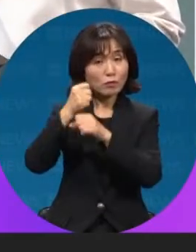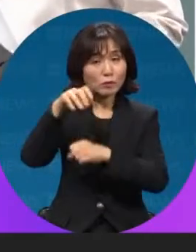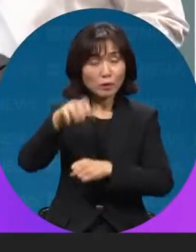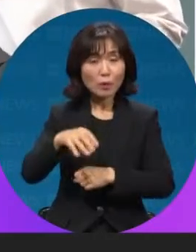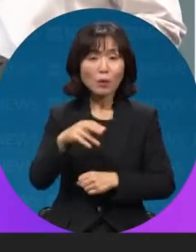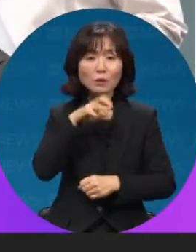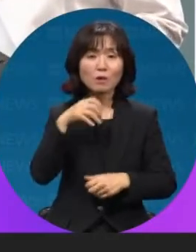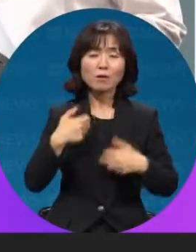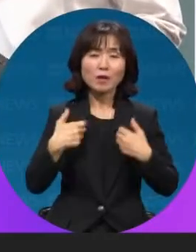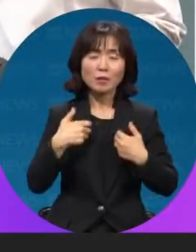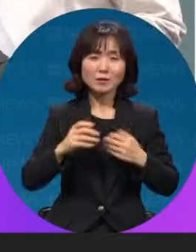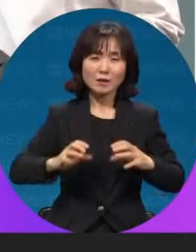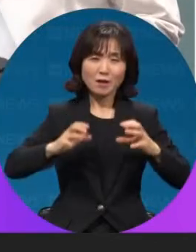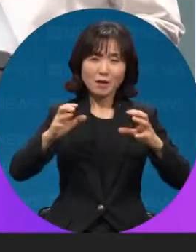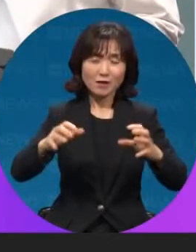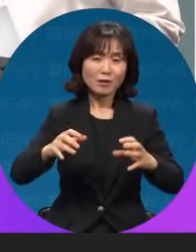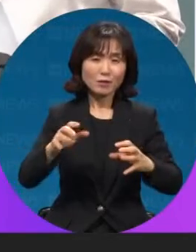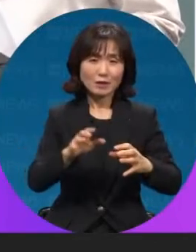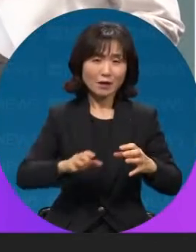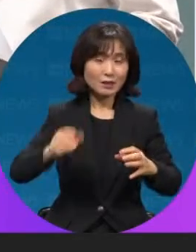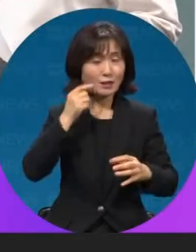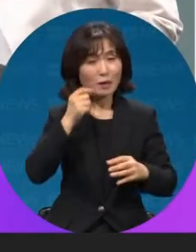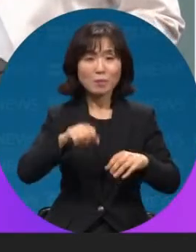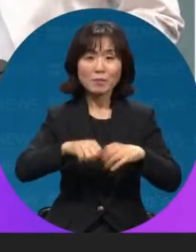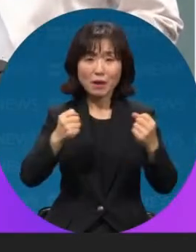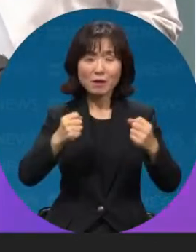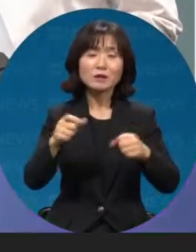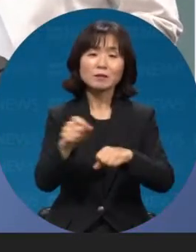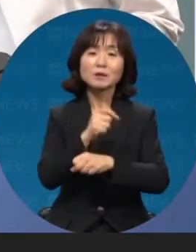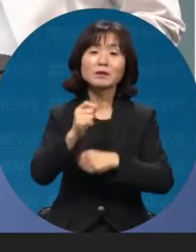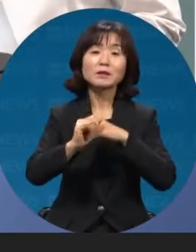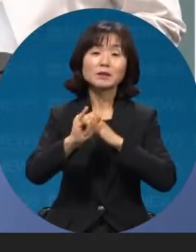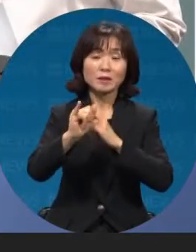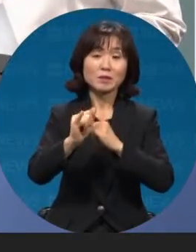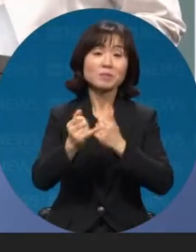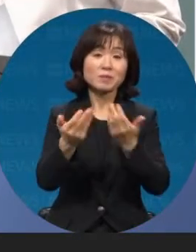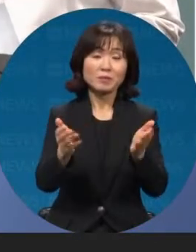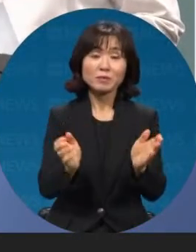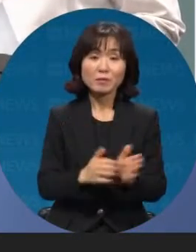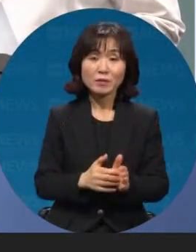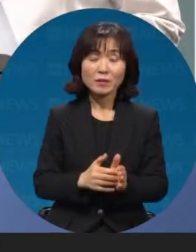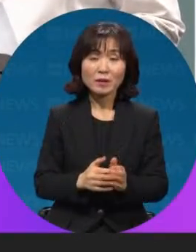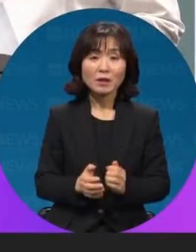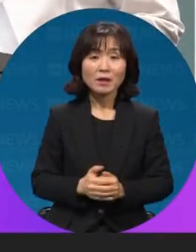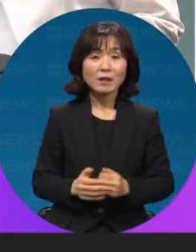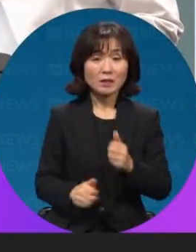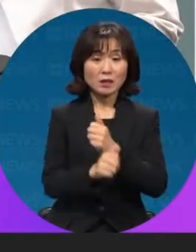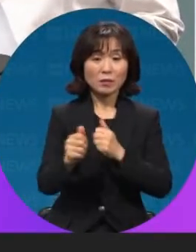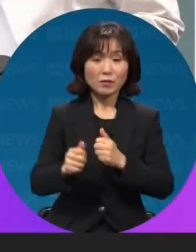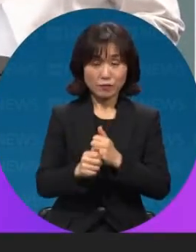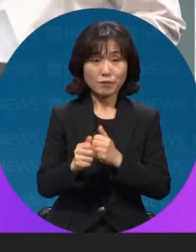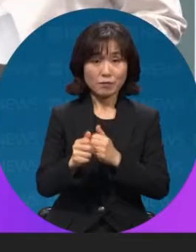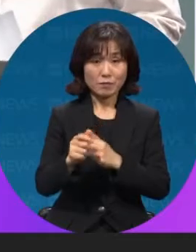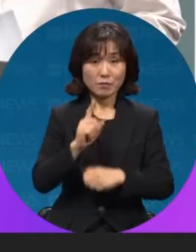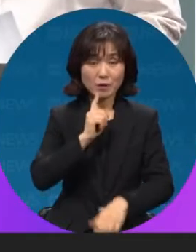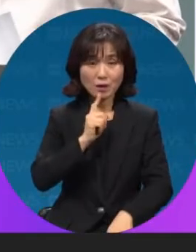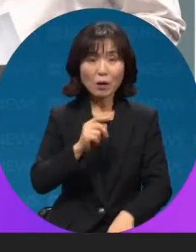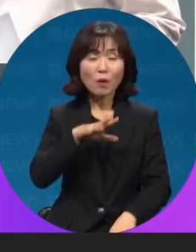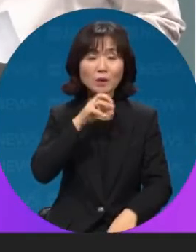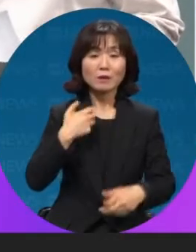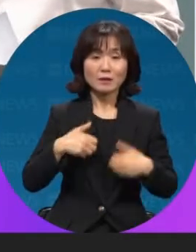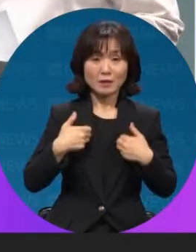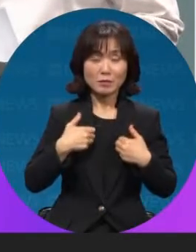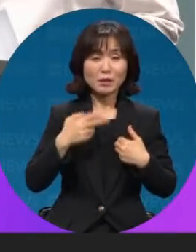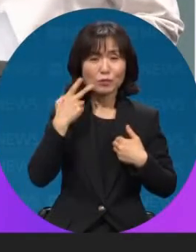전세계적인 흥행 을 인정 해 특별상을 시장 했습니다 어데 플렉스의 글로벌 tv 담당임원 벨라 바젤의 않은 오징어